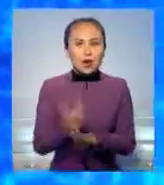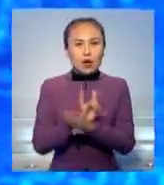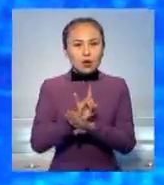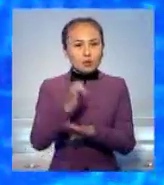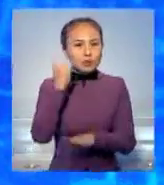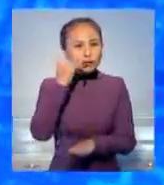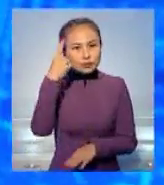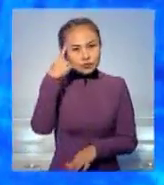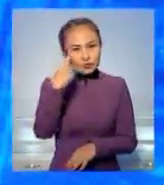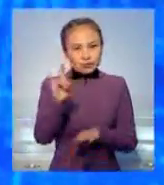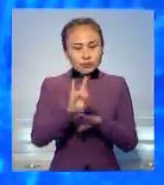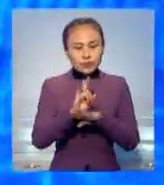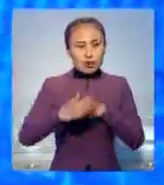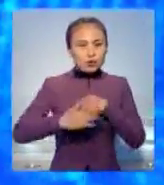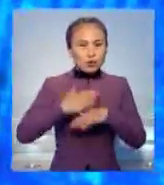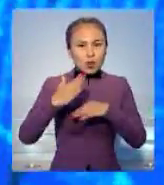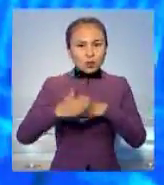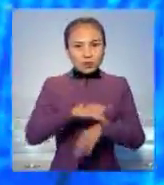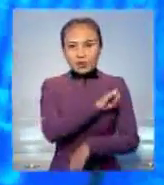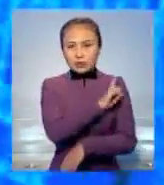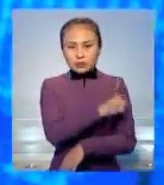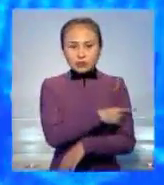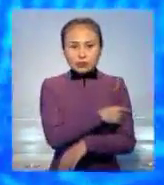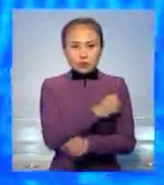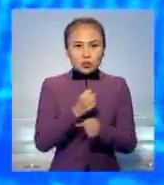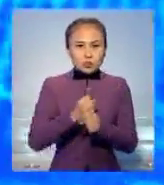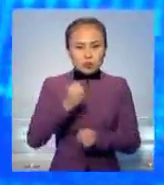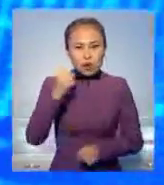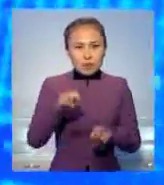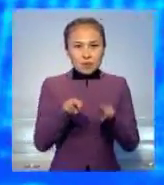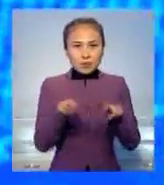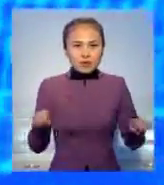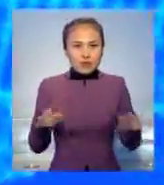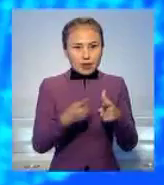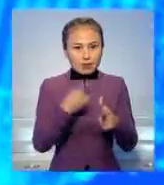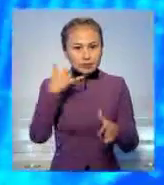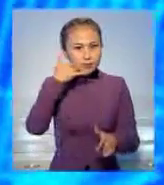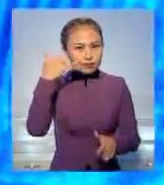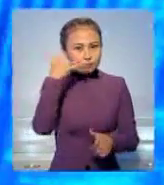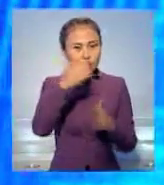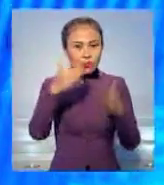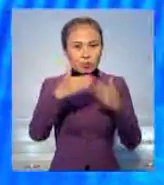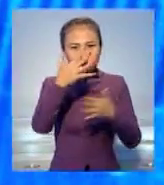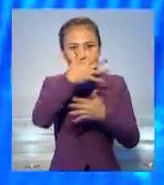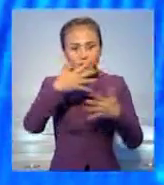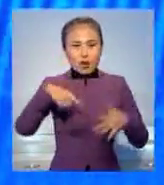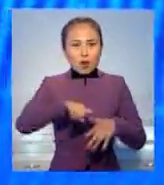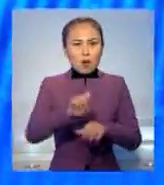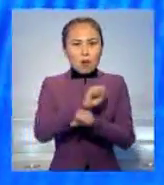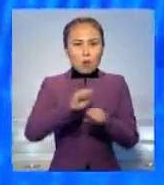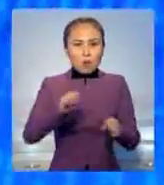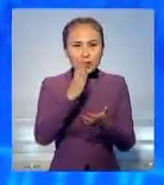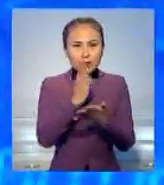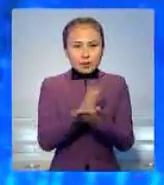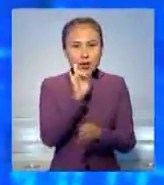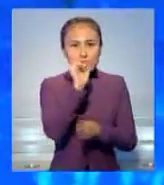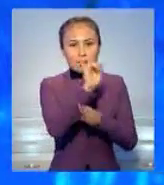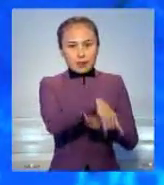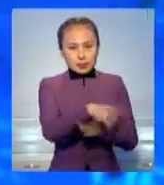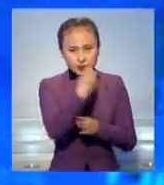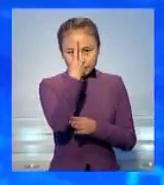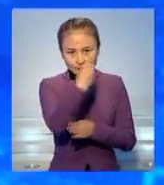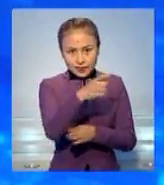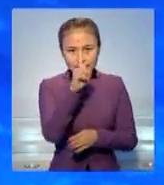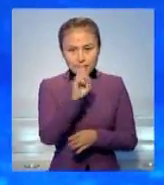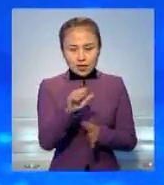Жалған қоңырау үшін жаза қатаң. Петропавл қаласының тұрғыны полицияға хабарласып, көп қабатты үйлердің бірінде бомба бар деп өтірік айтқан. Енді